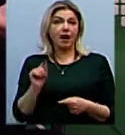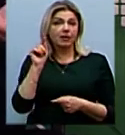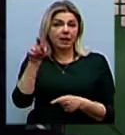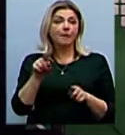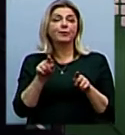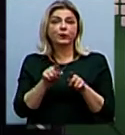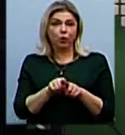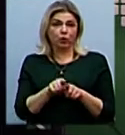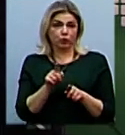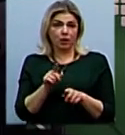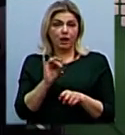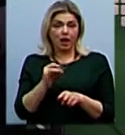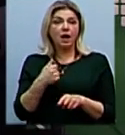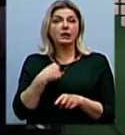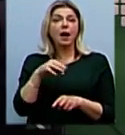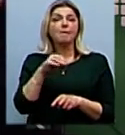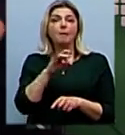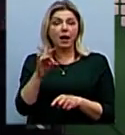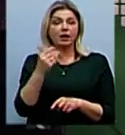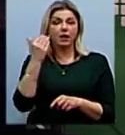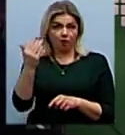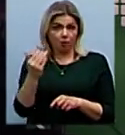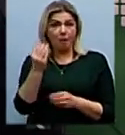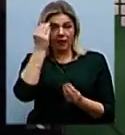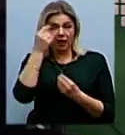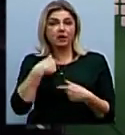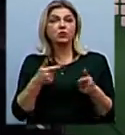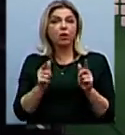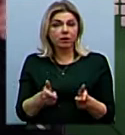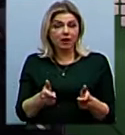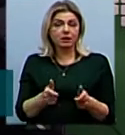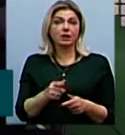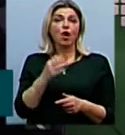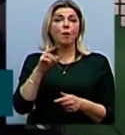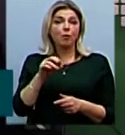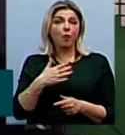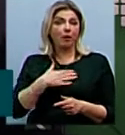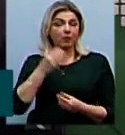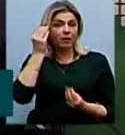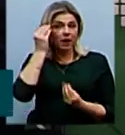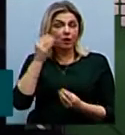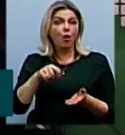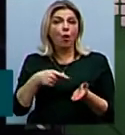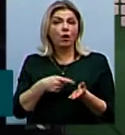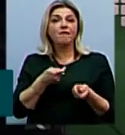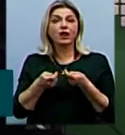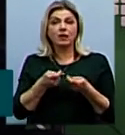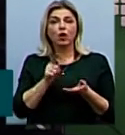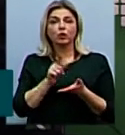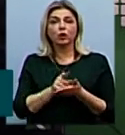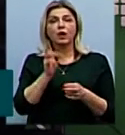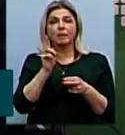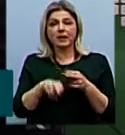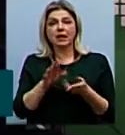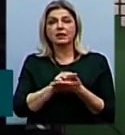поступать каждый дом. И здесь я с мэром согласен, его риторике о том, что, по моему мнению, в принципе, городская власть должна перестать заниматься